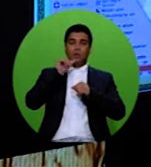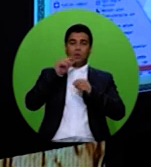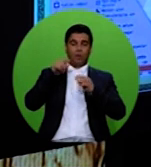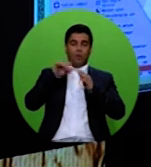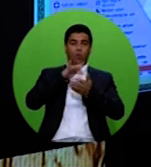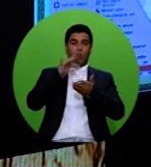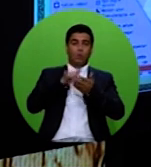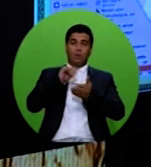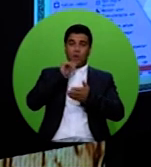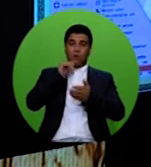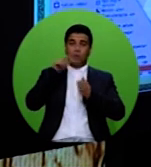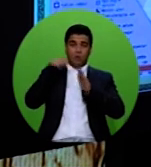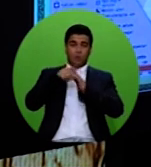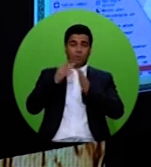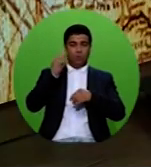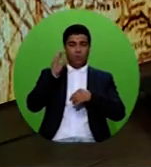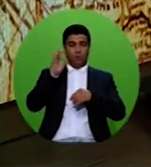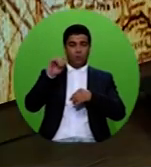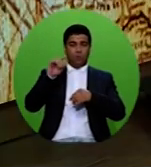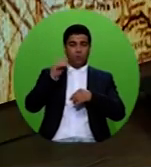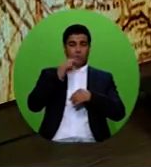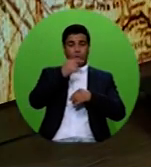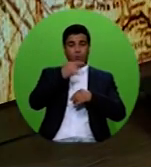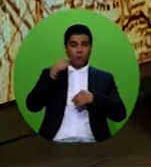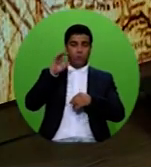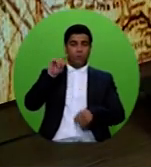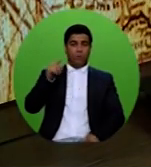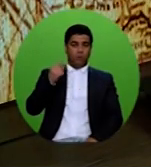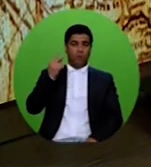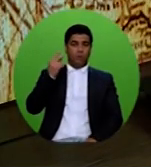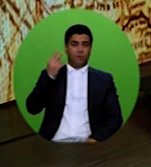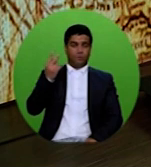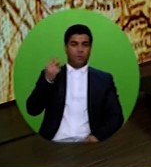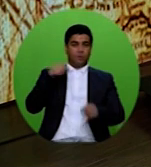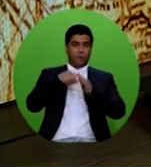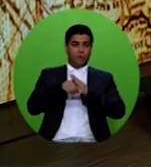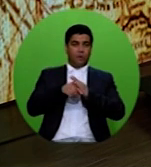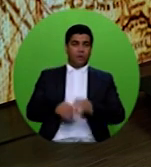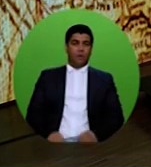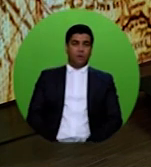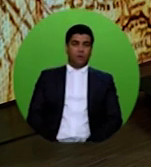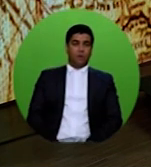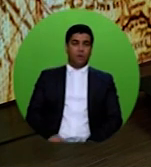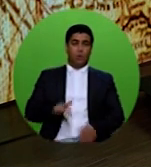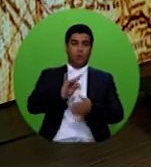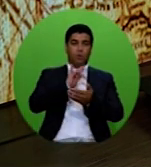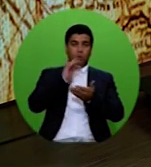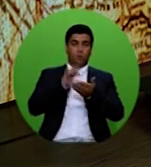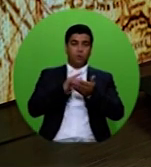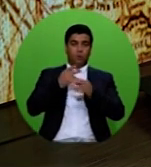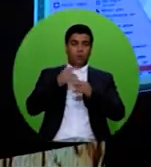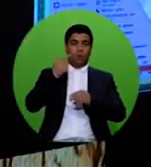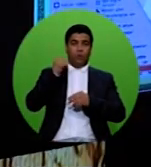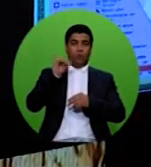зимой температура может понижаться до минус 0,2 градусов. В городе